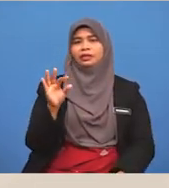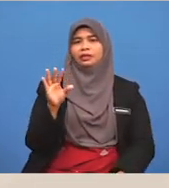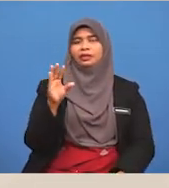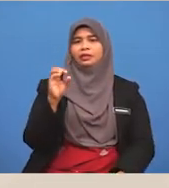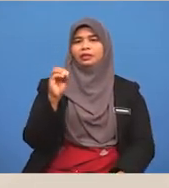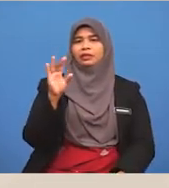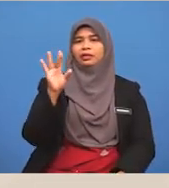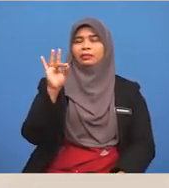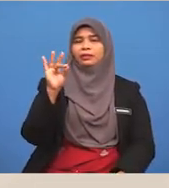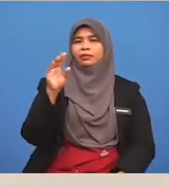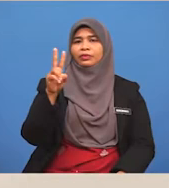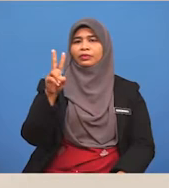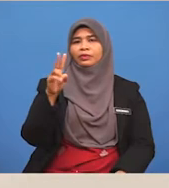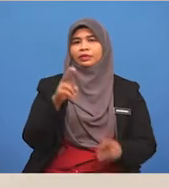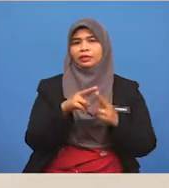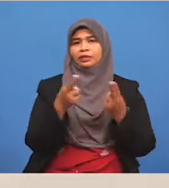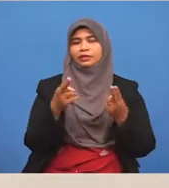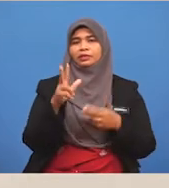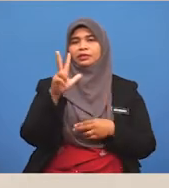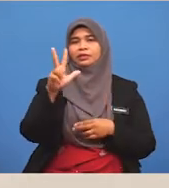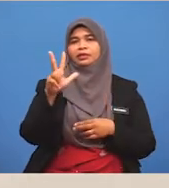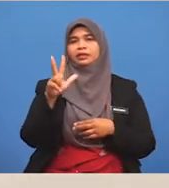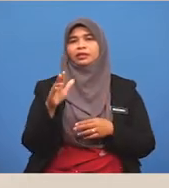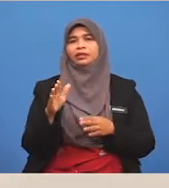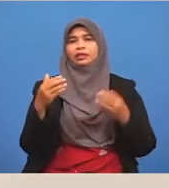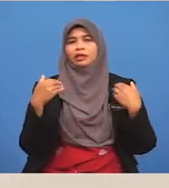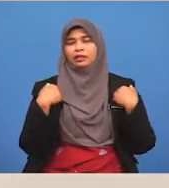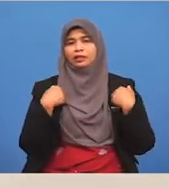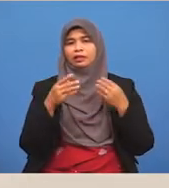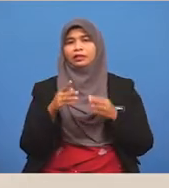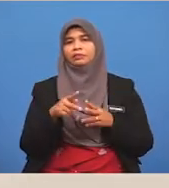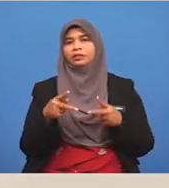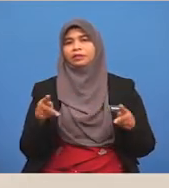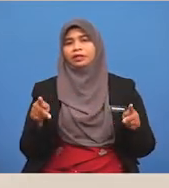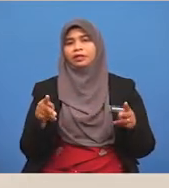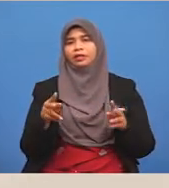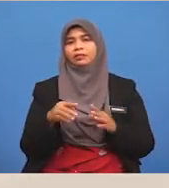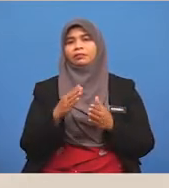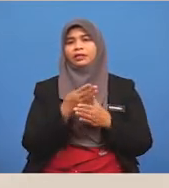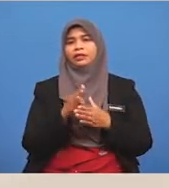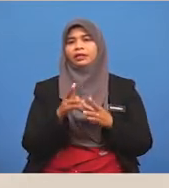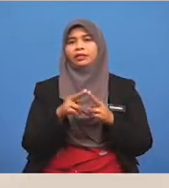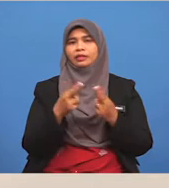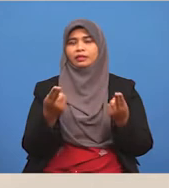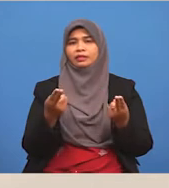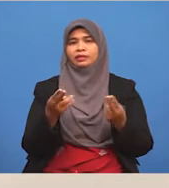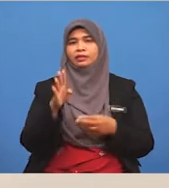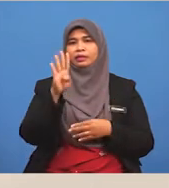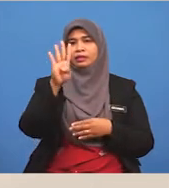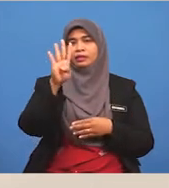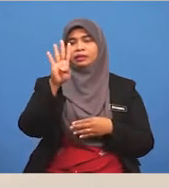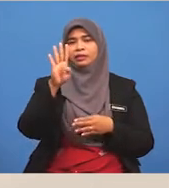9,082 hadis. Yang ketiga, terdapat pelbagai kategori hadis. Dan yang